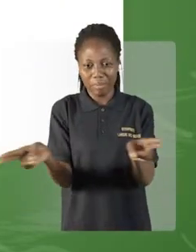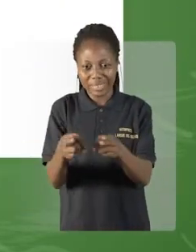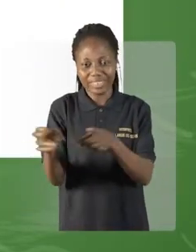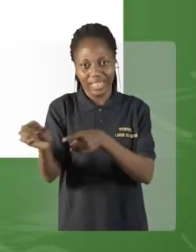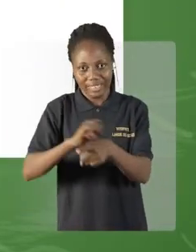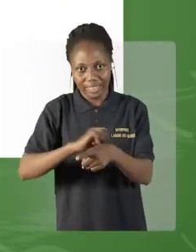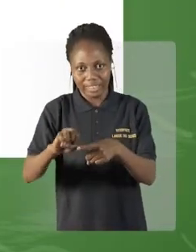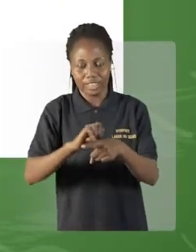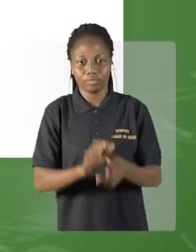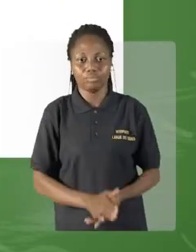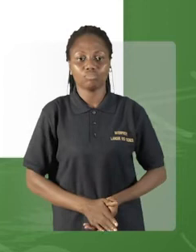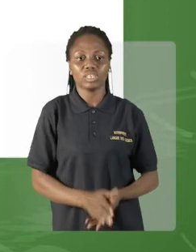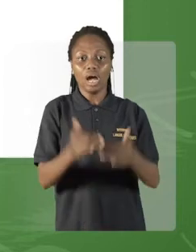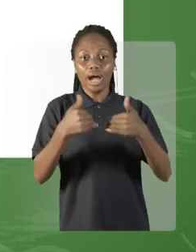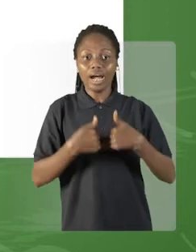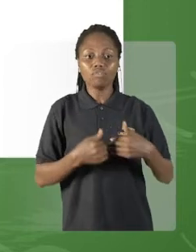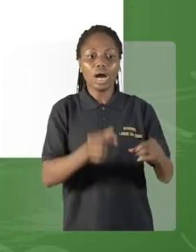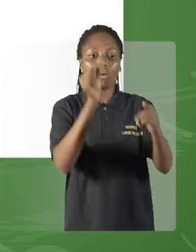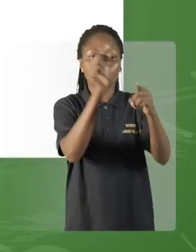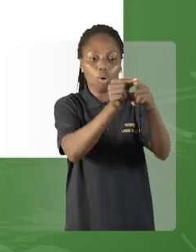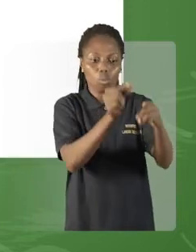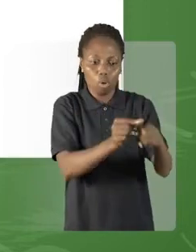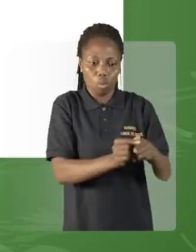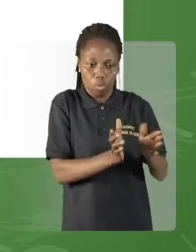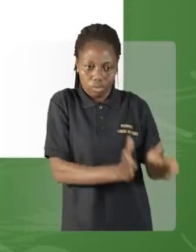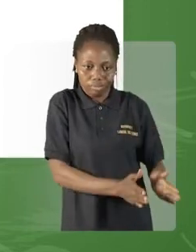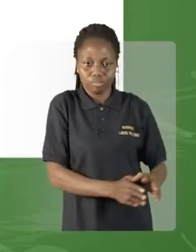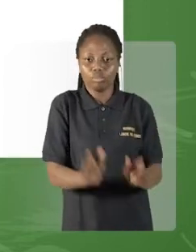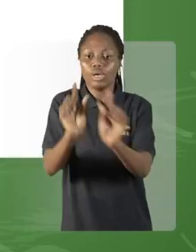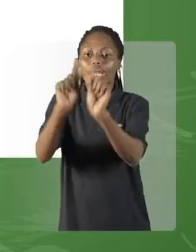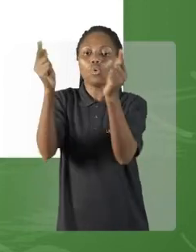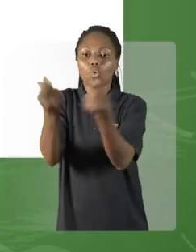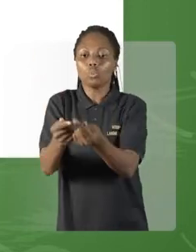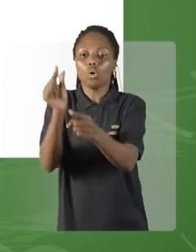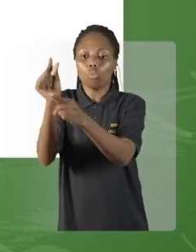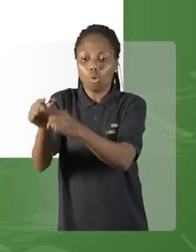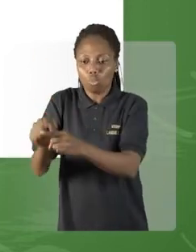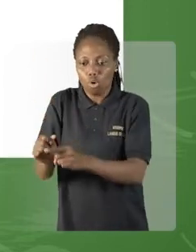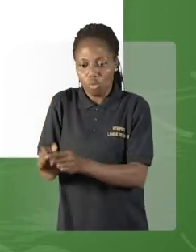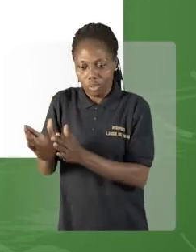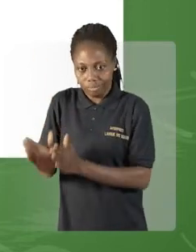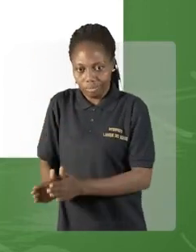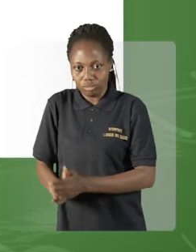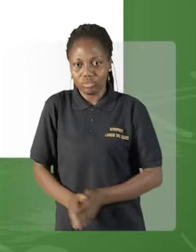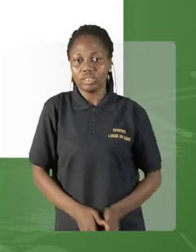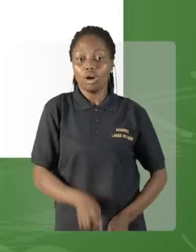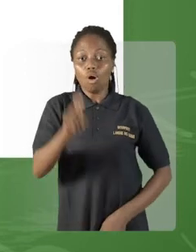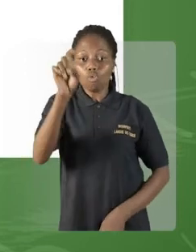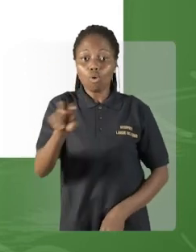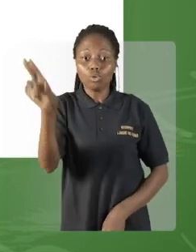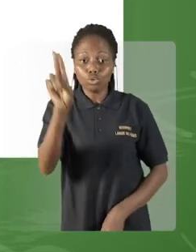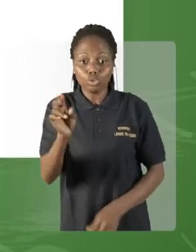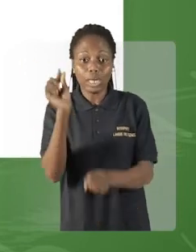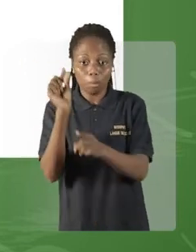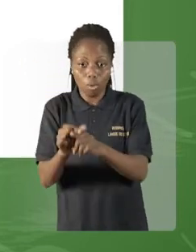Utilise les mots et groupes de mots suivants pour compléter les définitions de parc national